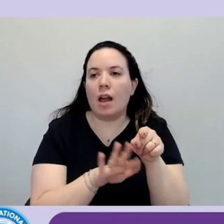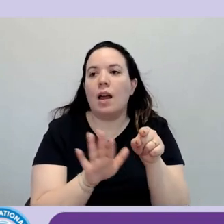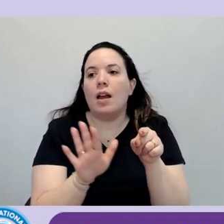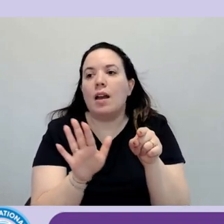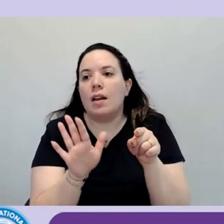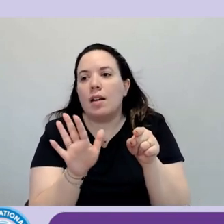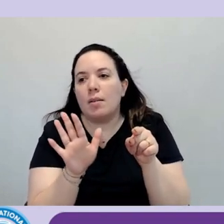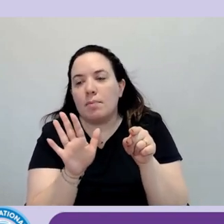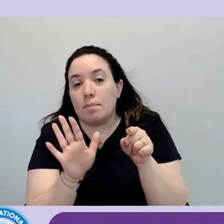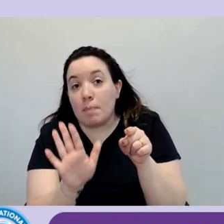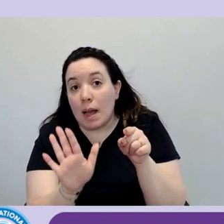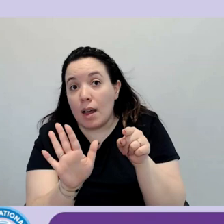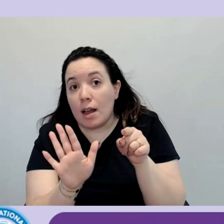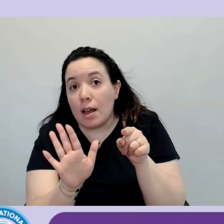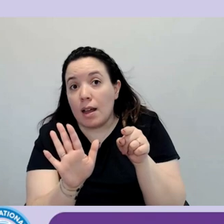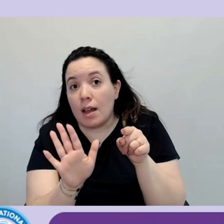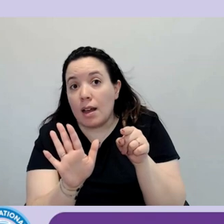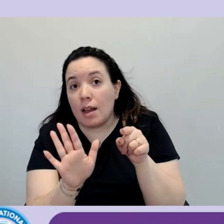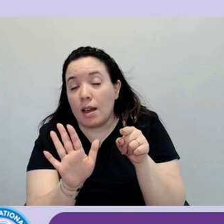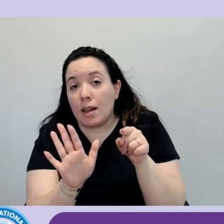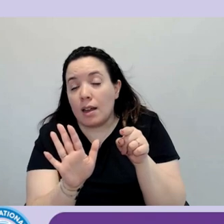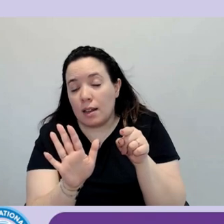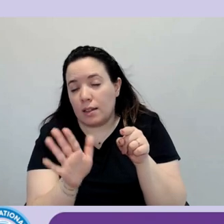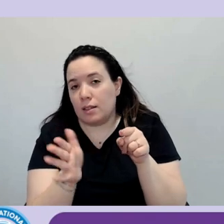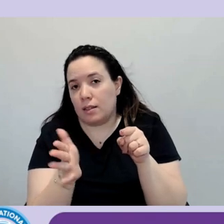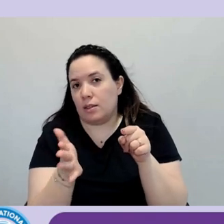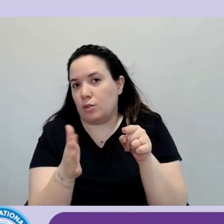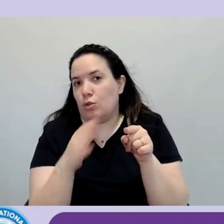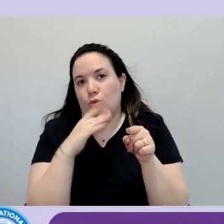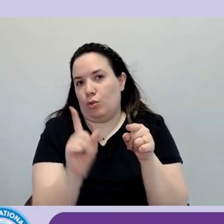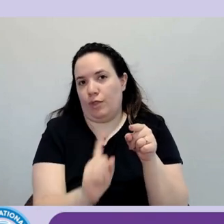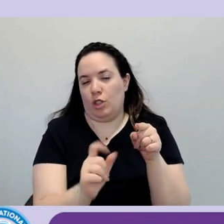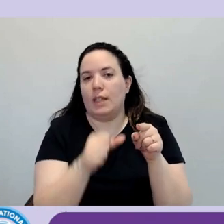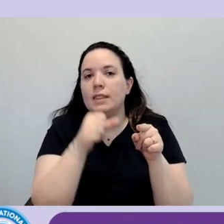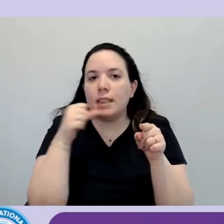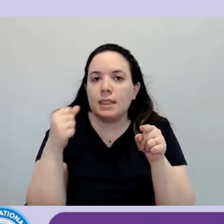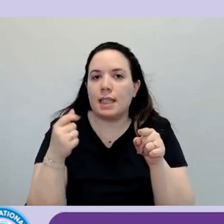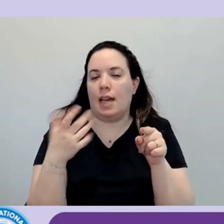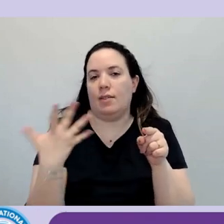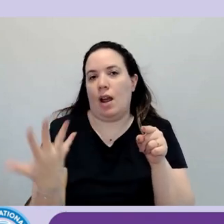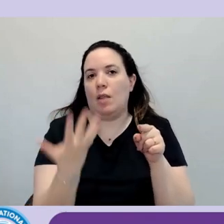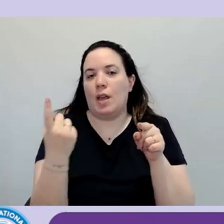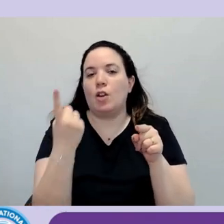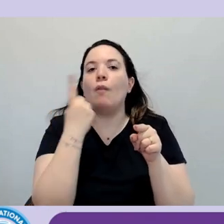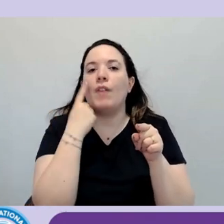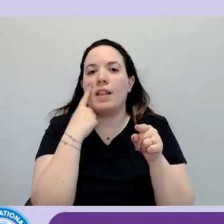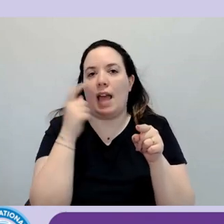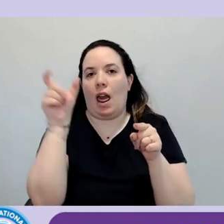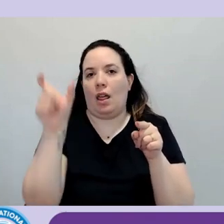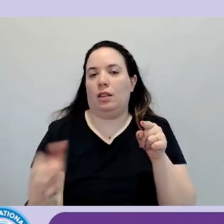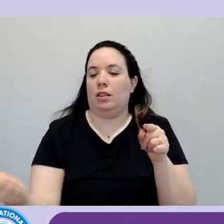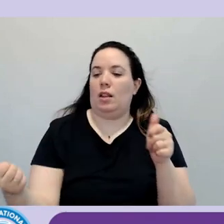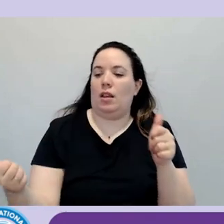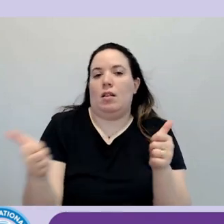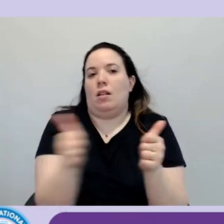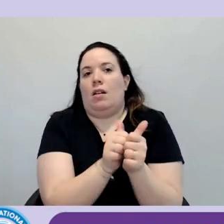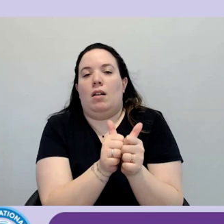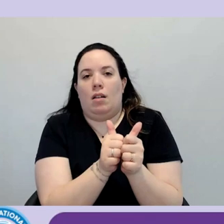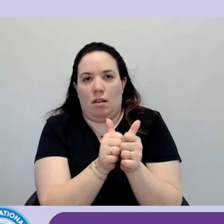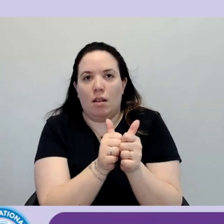e però Appunto non basta perché deve essere affiancato da un'altra persona che evidentemente